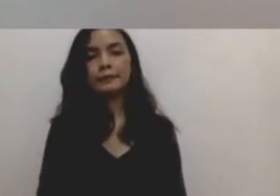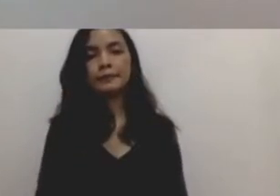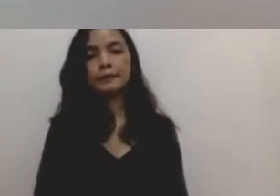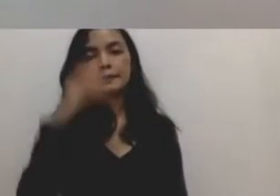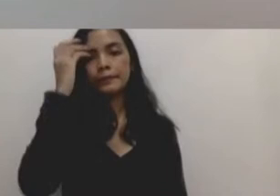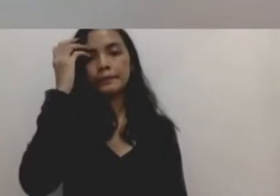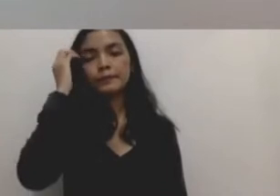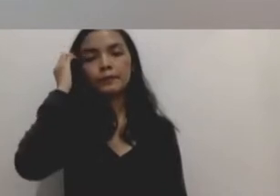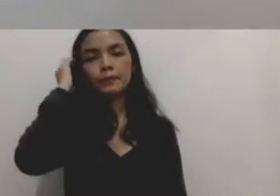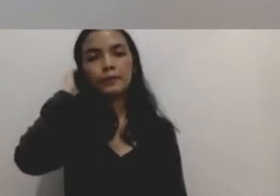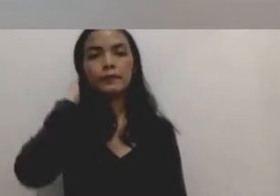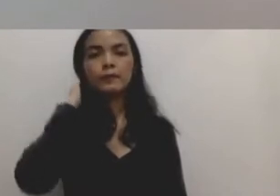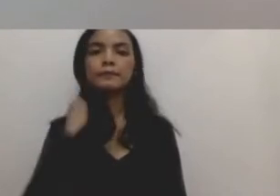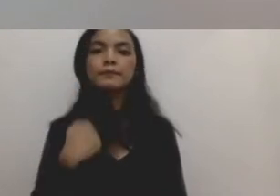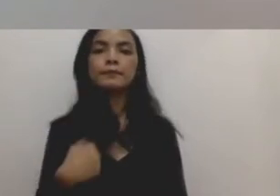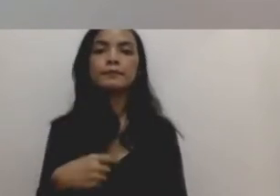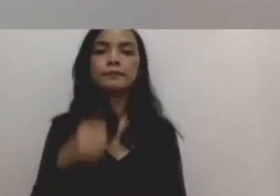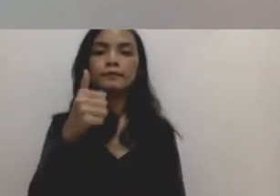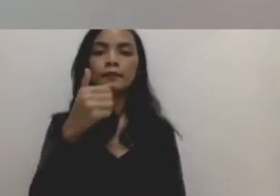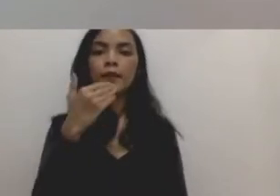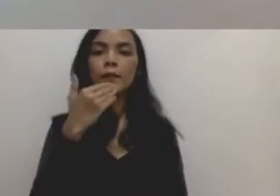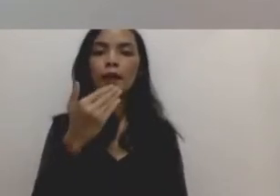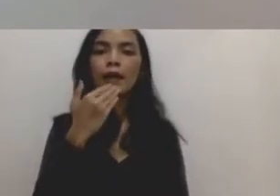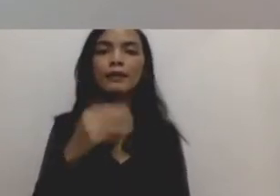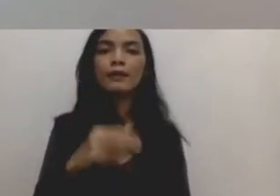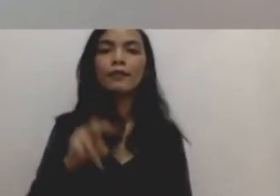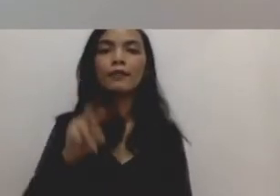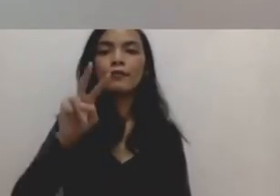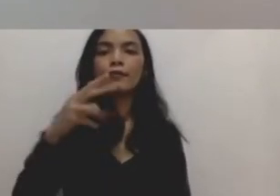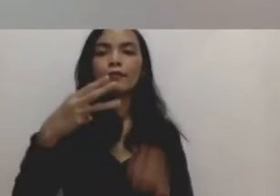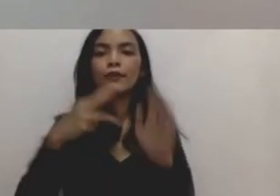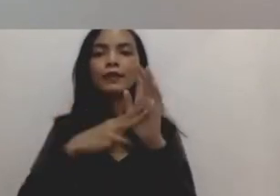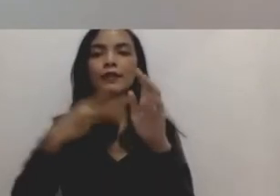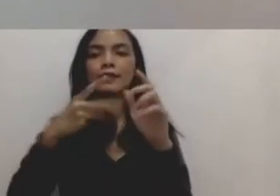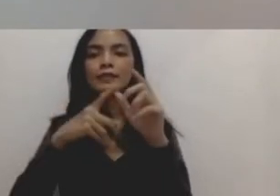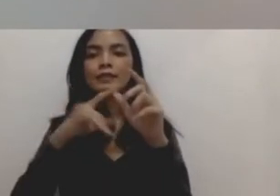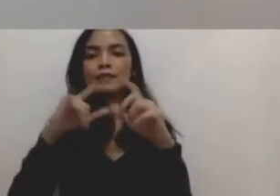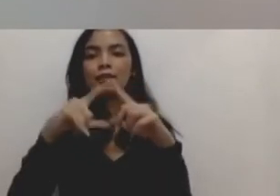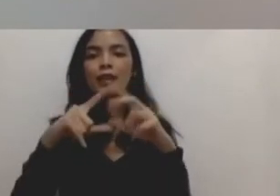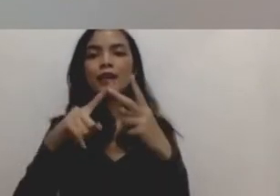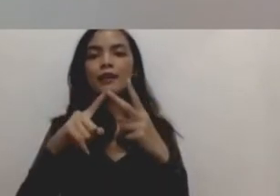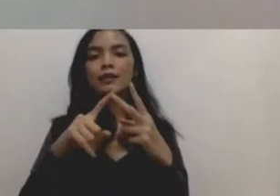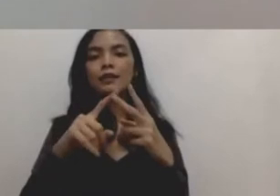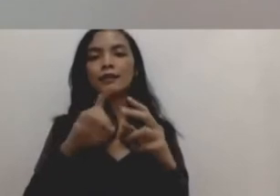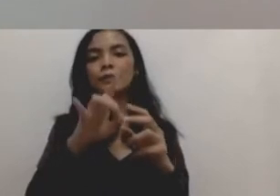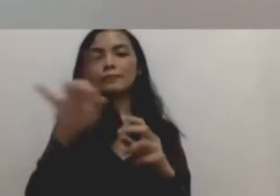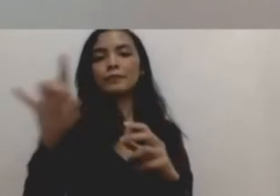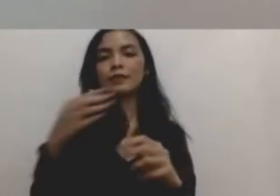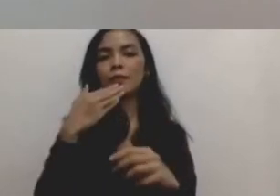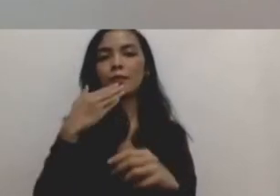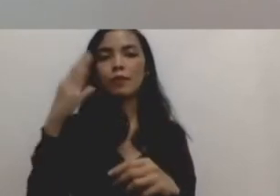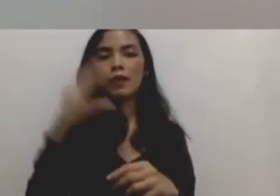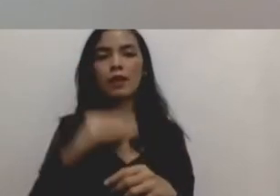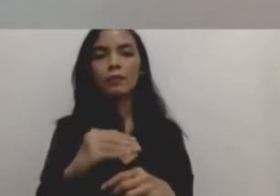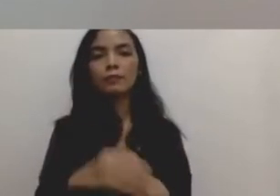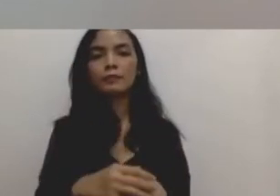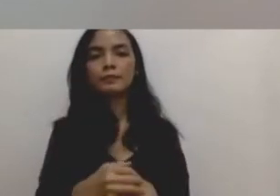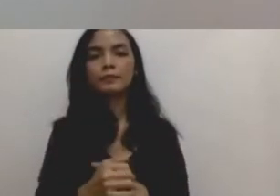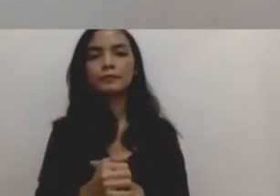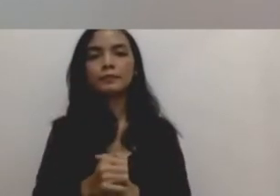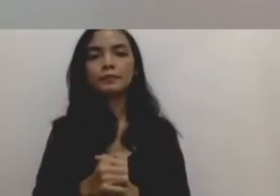Thank you, and selamat malam, Ibu Vanessa, Ibu selamat Dia, dan Citra. Selamat malam, ya. Good